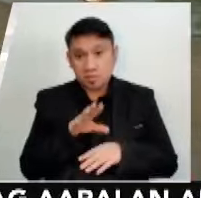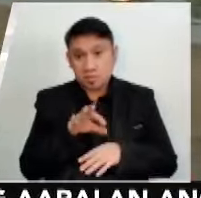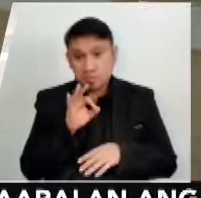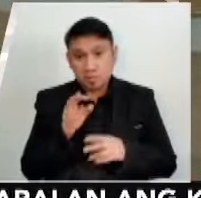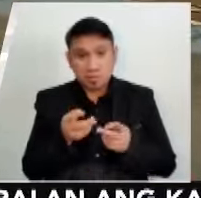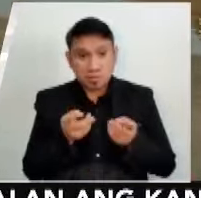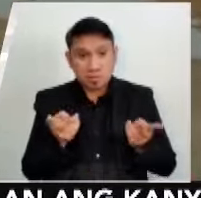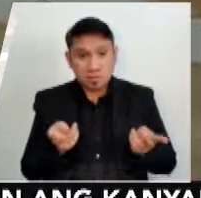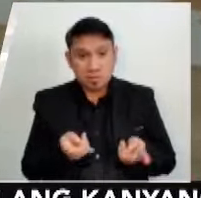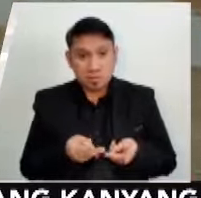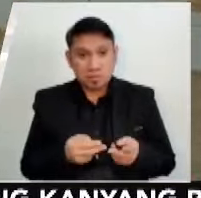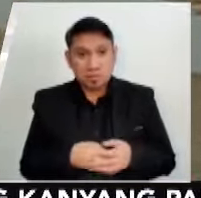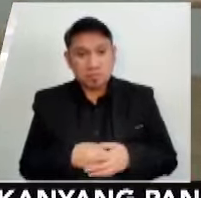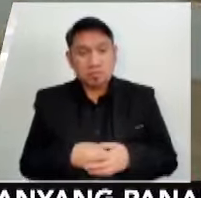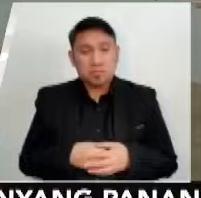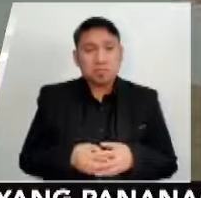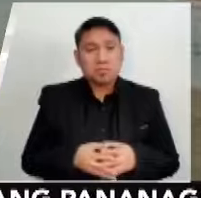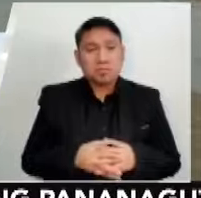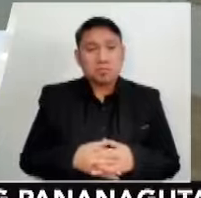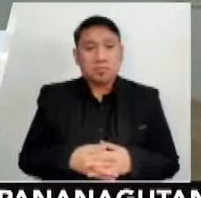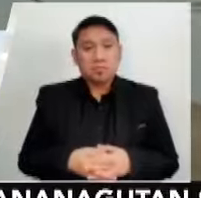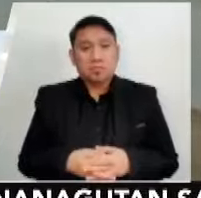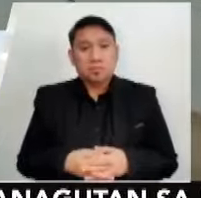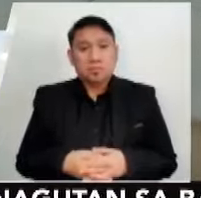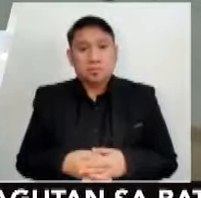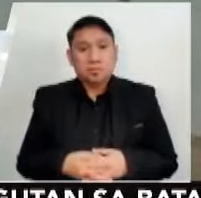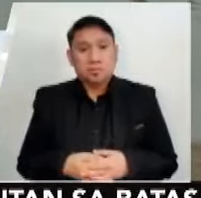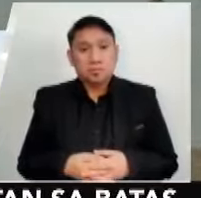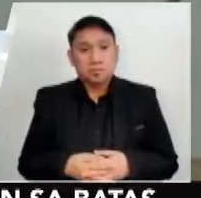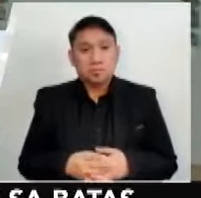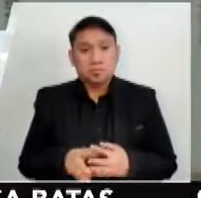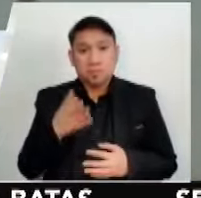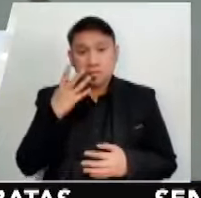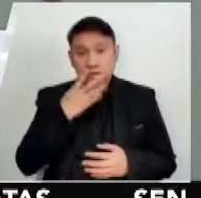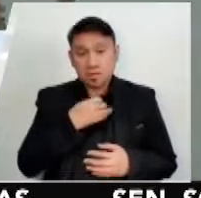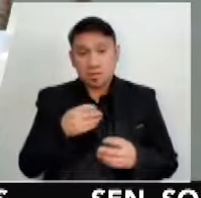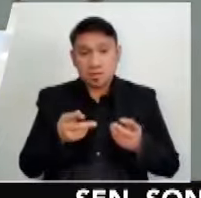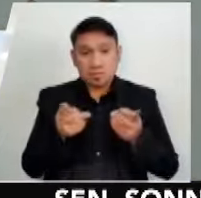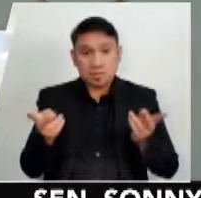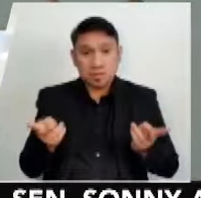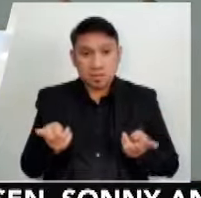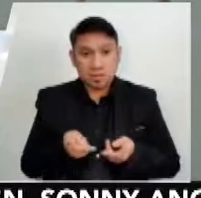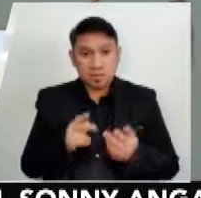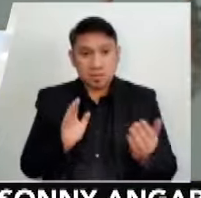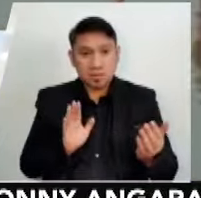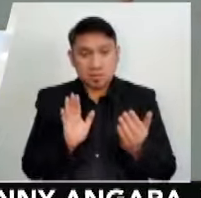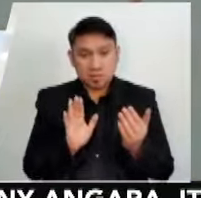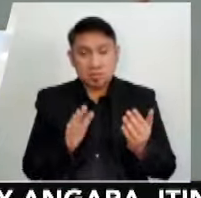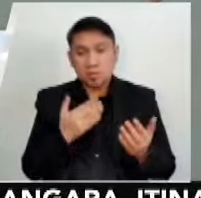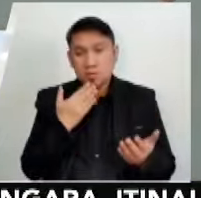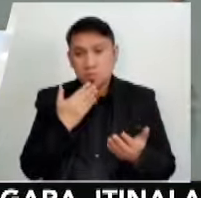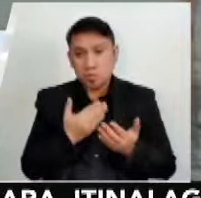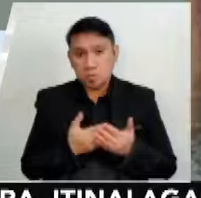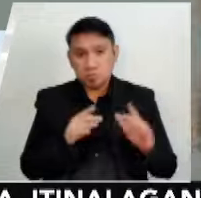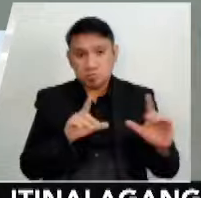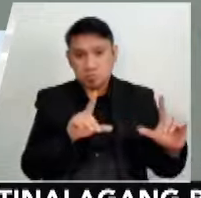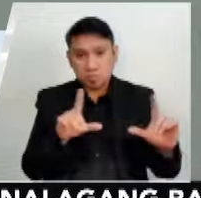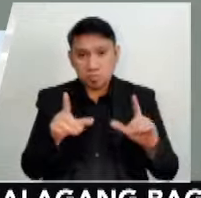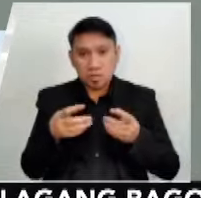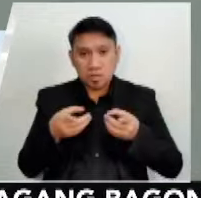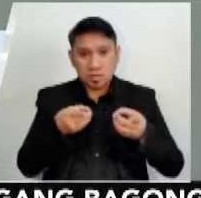GMA Prime series na Widow's War. Ang ganda ng lugar, tinapatan ng magaling na cinematography, direksyon